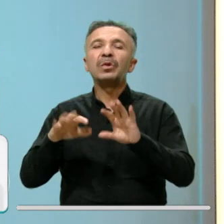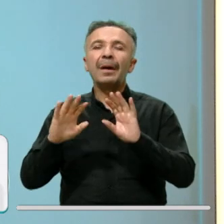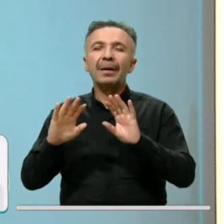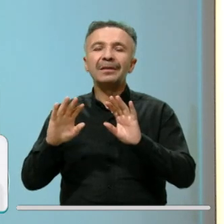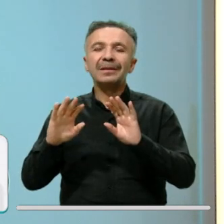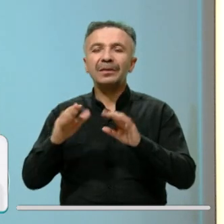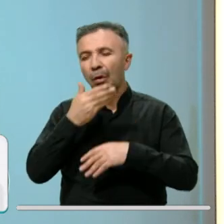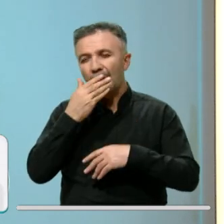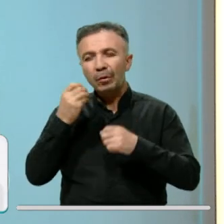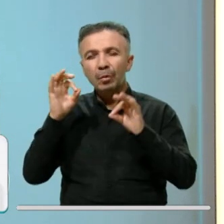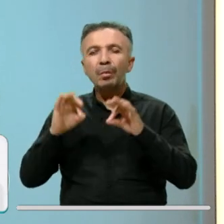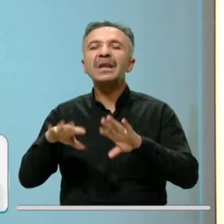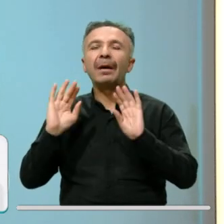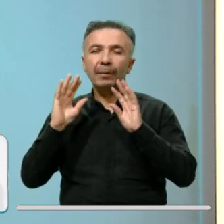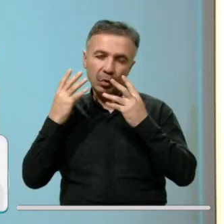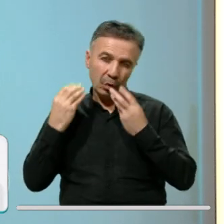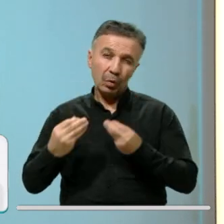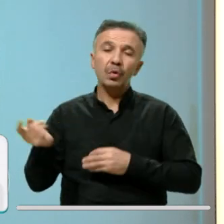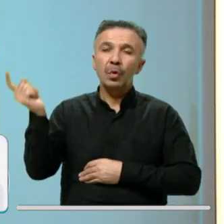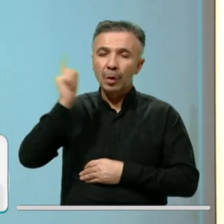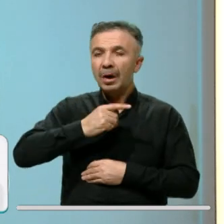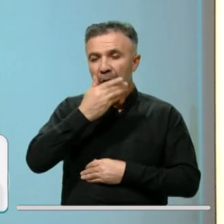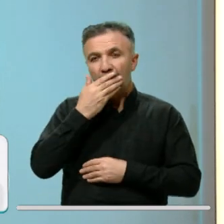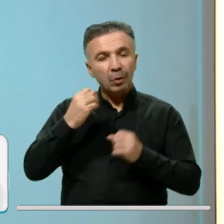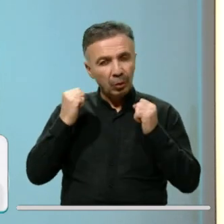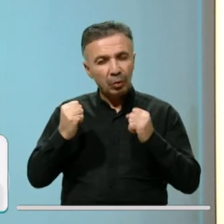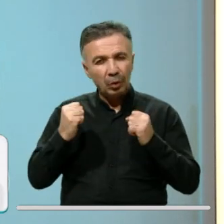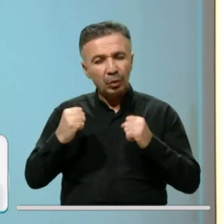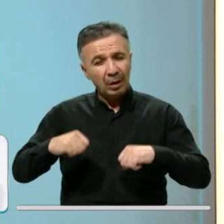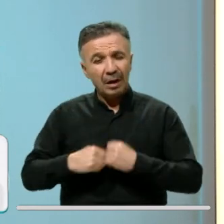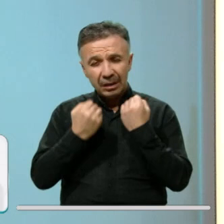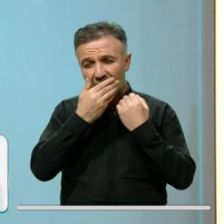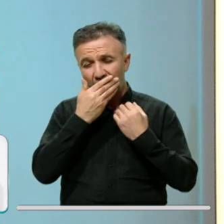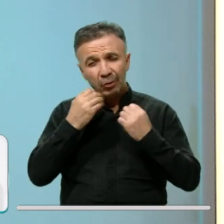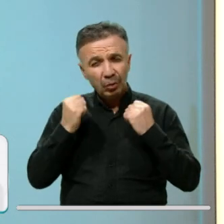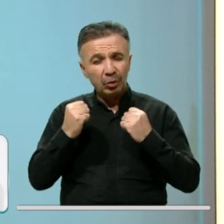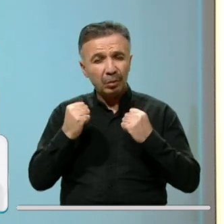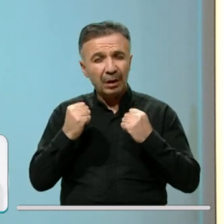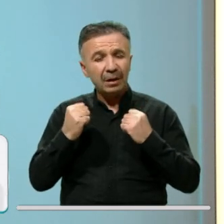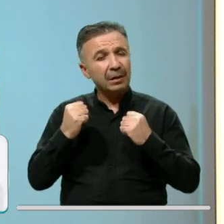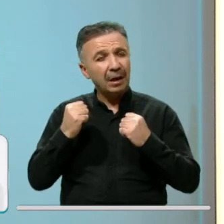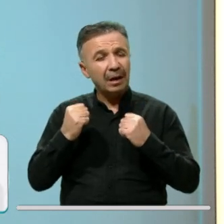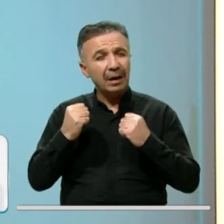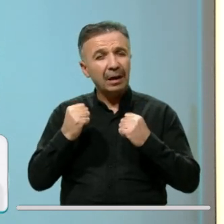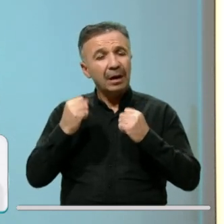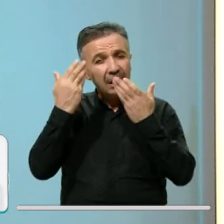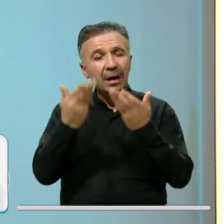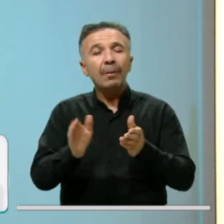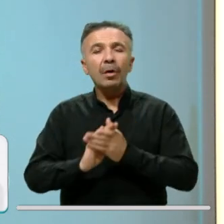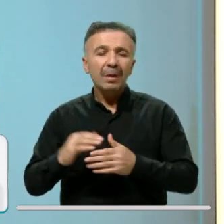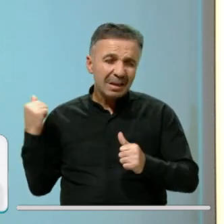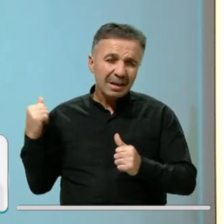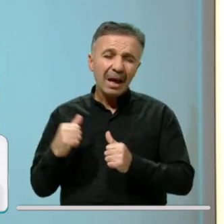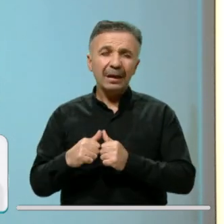oruca başlamamış olurlar. Dolayısıyla tutmuş oldukları kaza oruçları da geçerli değildir. Bunların hepsini